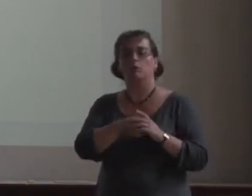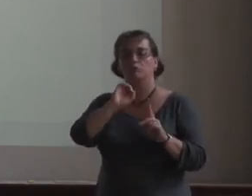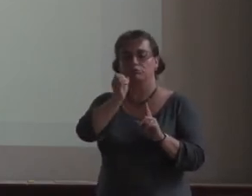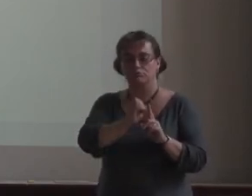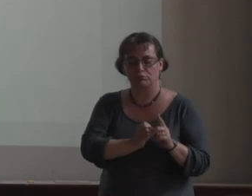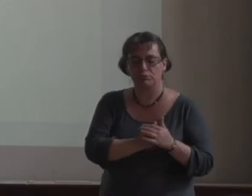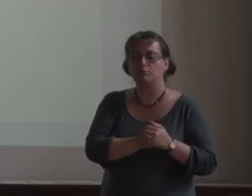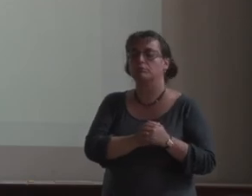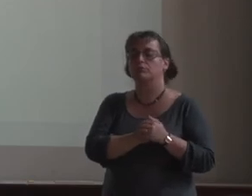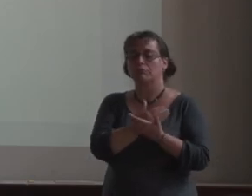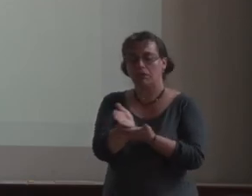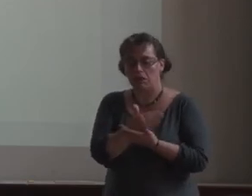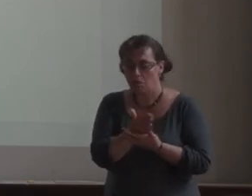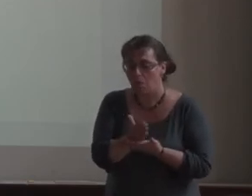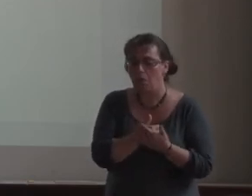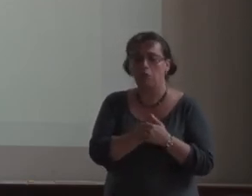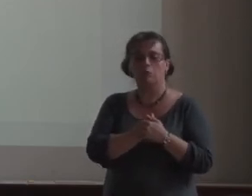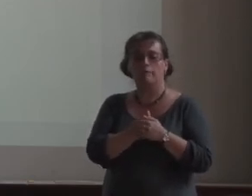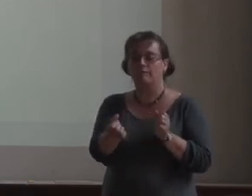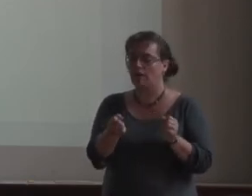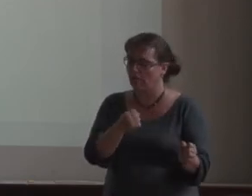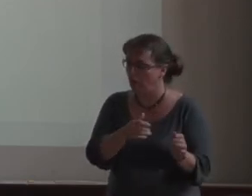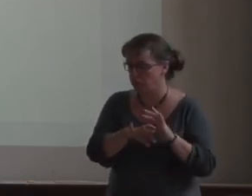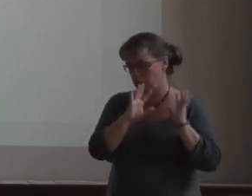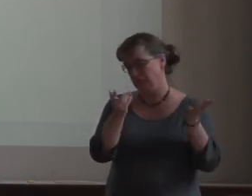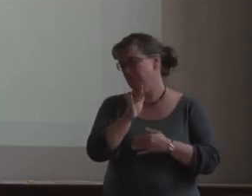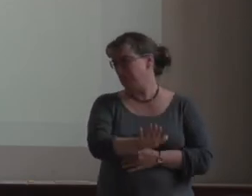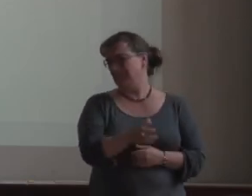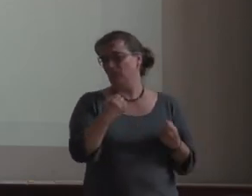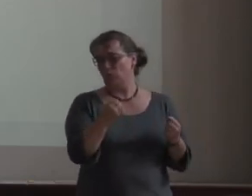freinage, ce genre de choses, les trucs qui font qu'une voiture est une voiture.